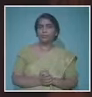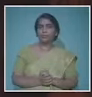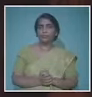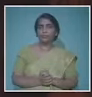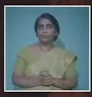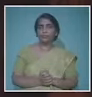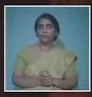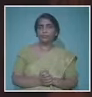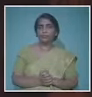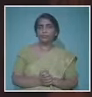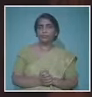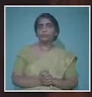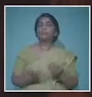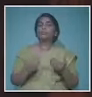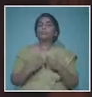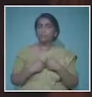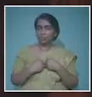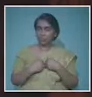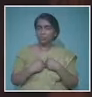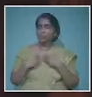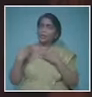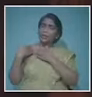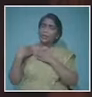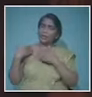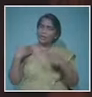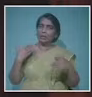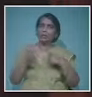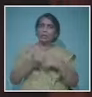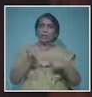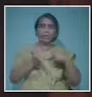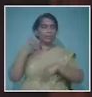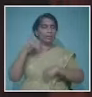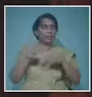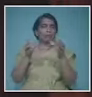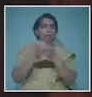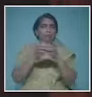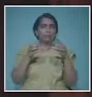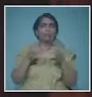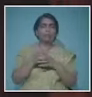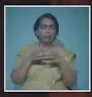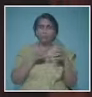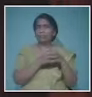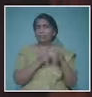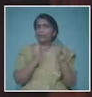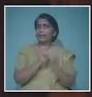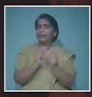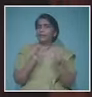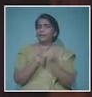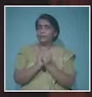එතකොට අපි දීර්ඝ කාලයක් සියලුම දේශපාලන පක්ෂ මේ කටයුත්ත කරනකොට